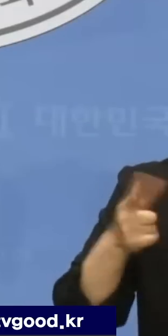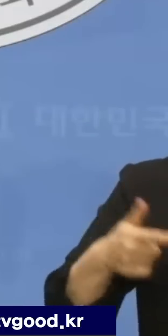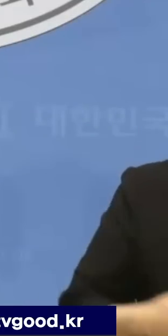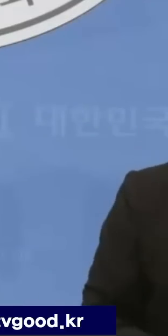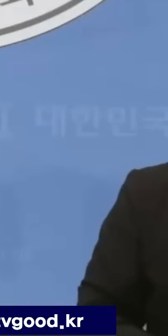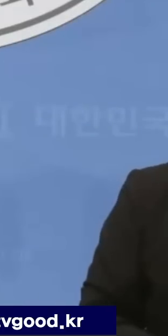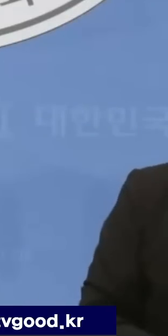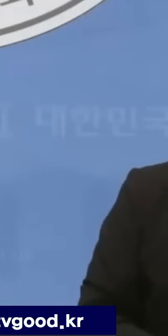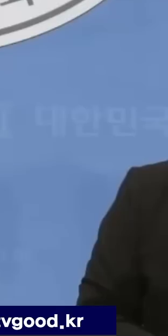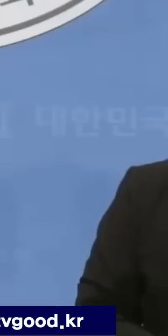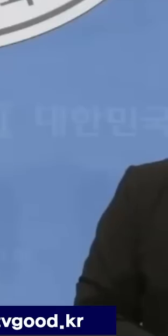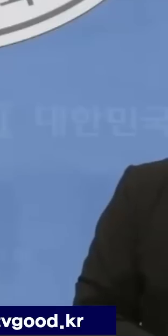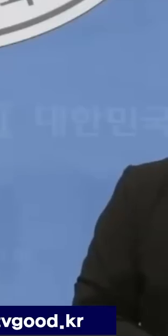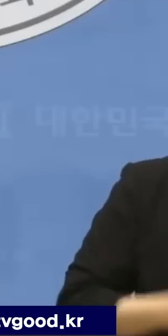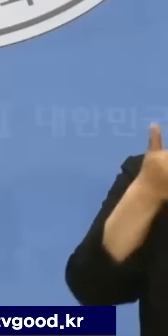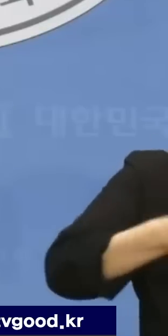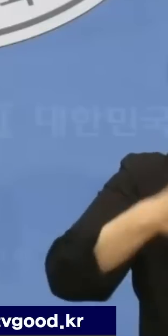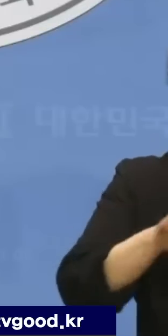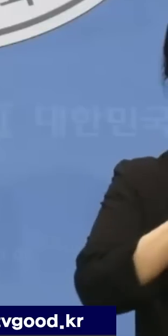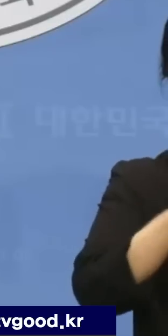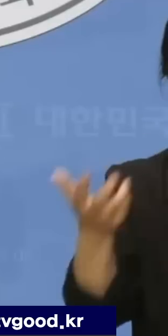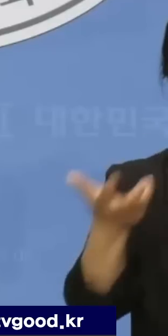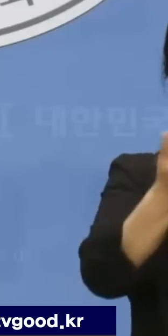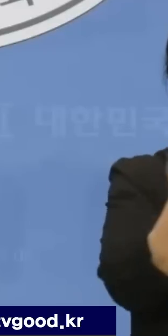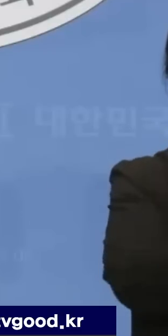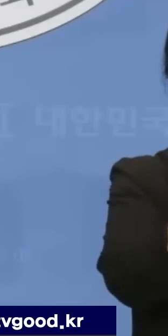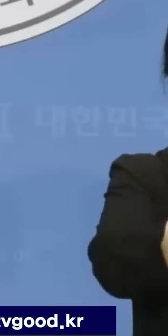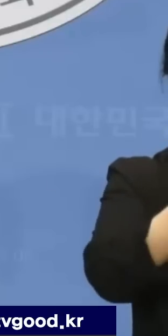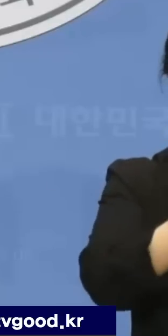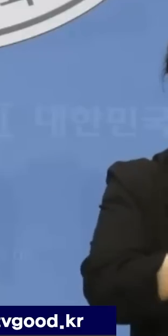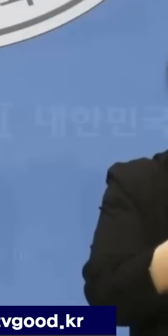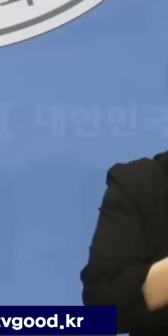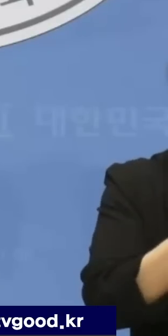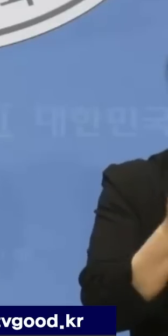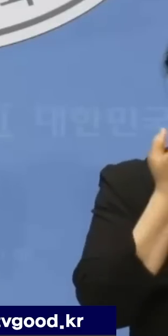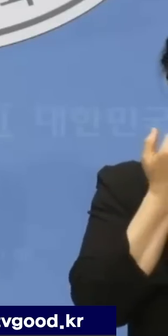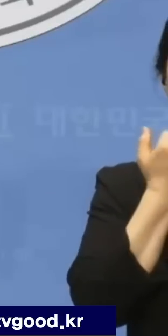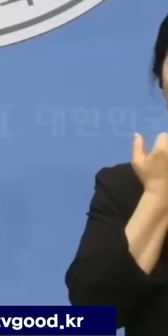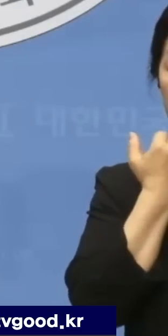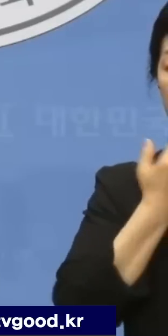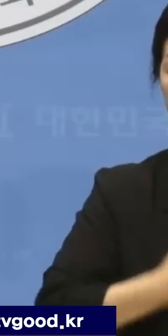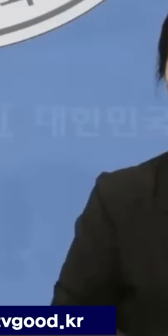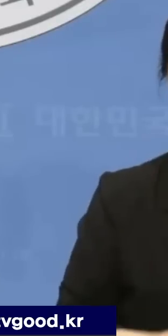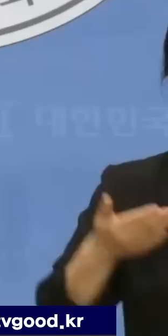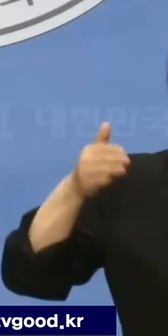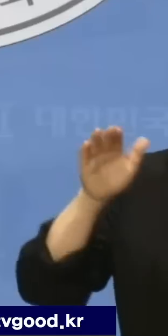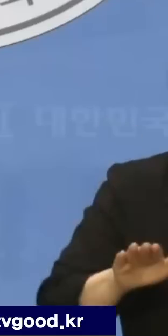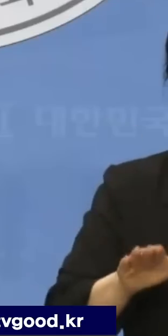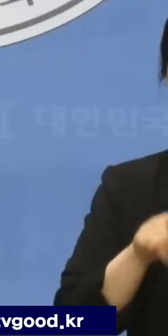받아들여 피해자들에게 공공임대 입주 대책을 마련한 것은 긍정적으로 평가합니다